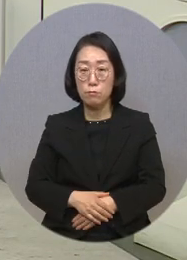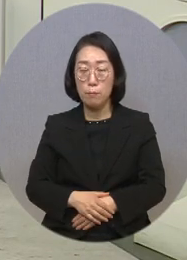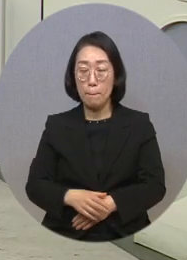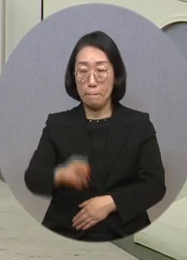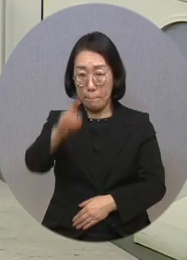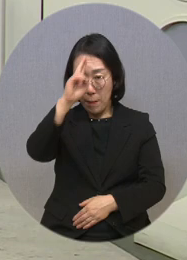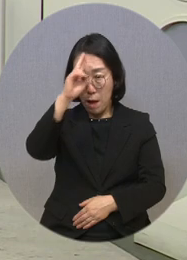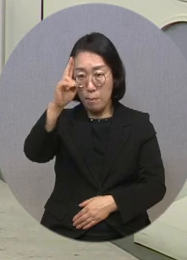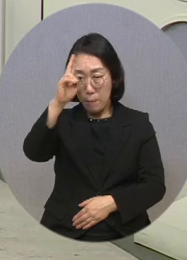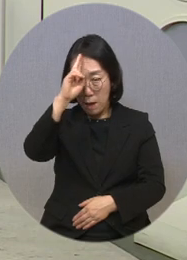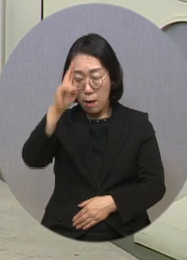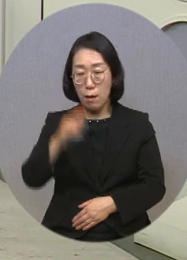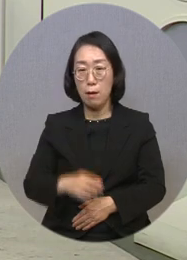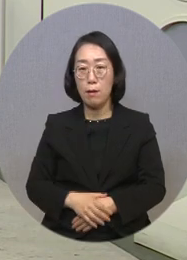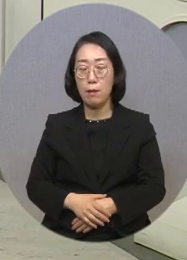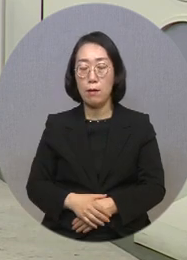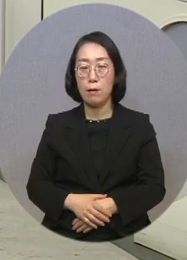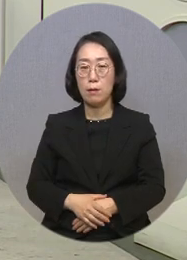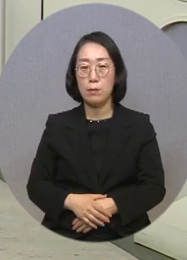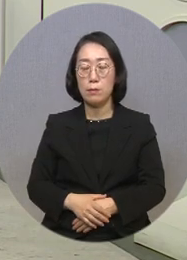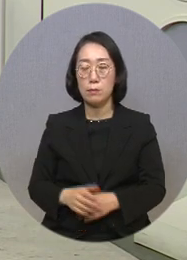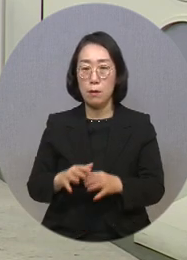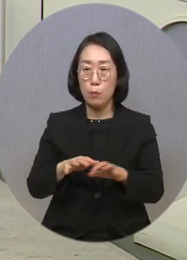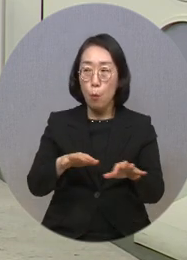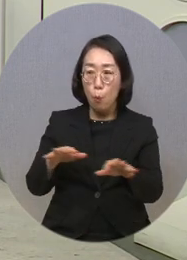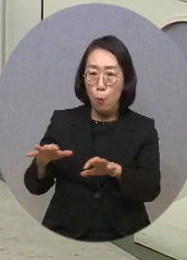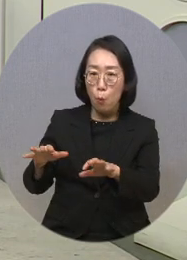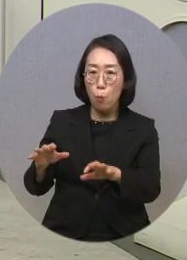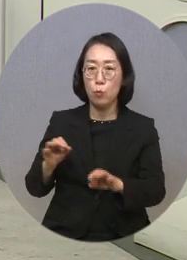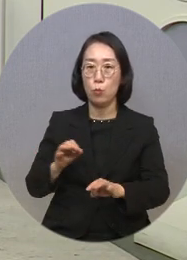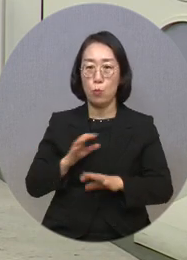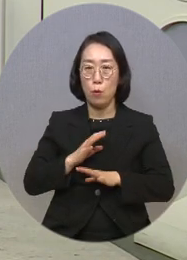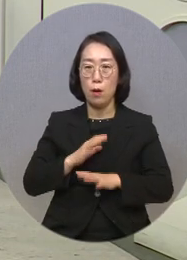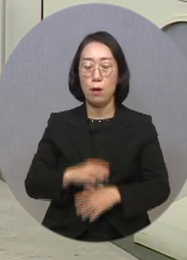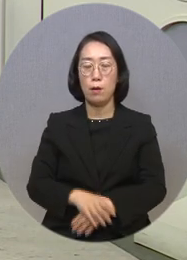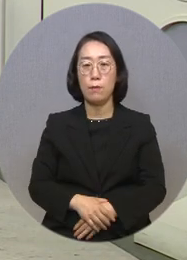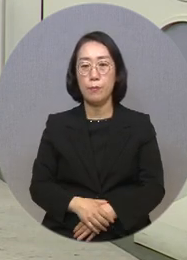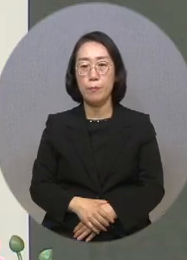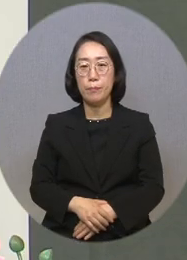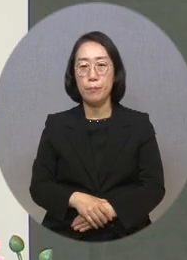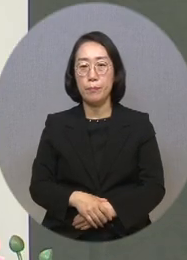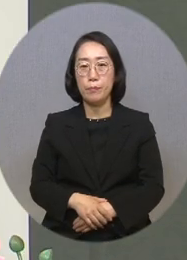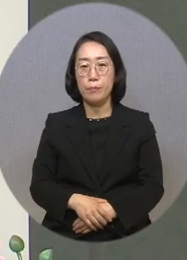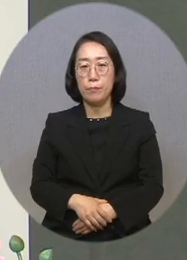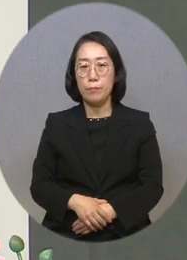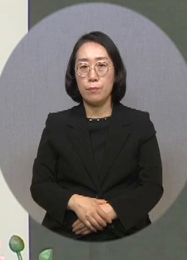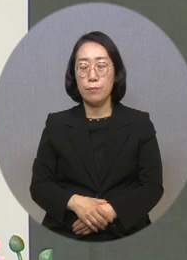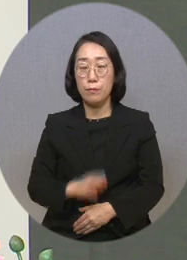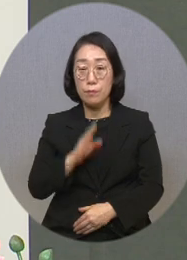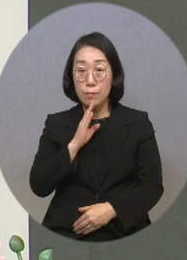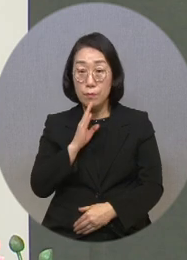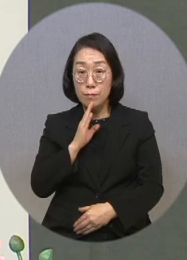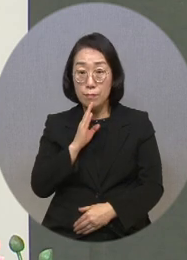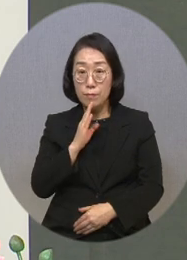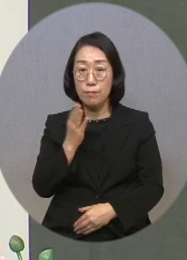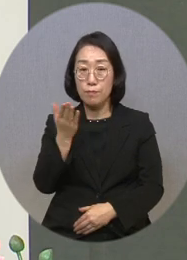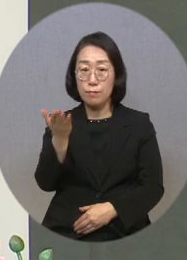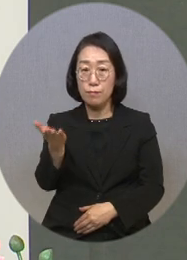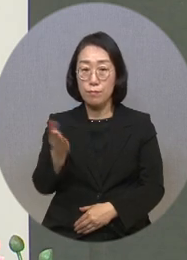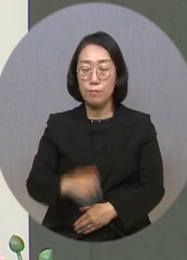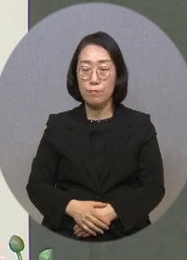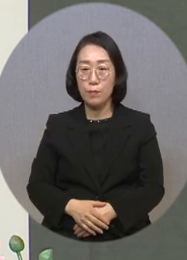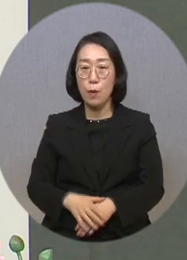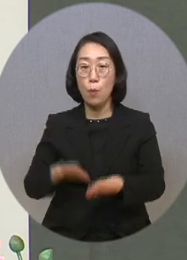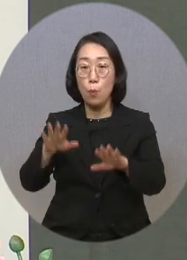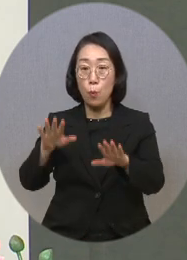맞아 들어가니까 국민들이 놀랬죠. 네. 막 그런 차원에서 네.